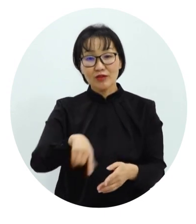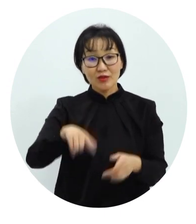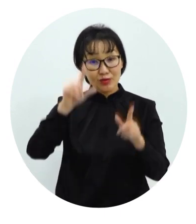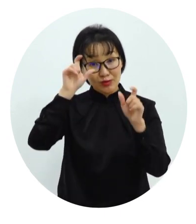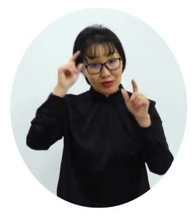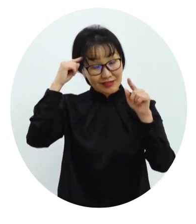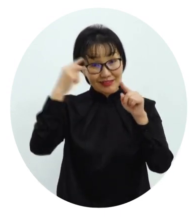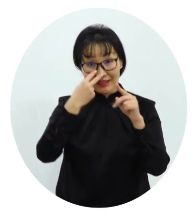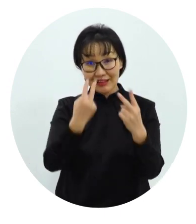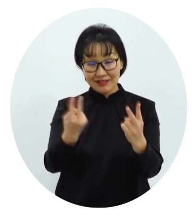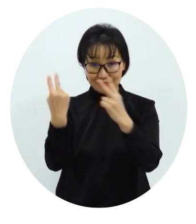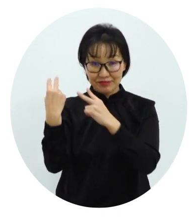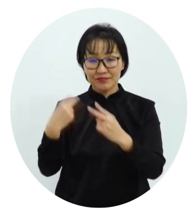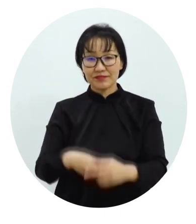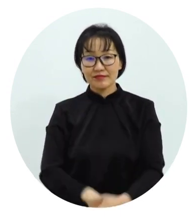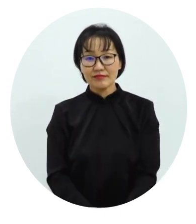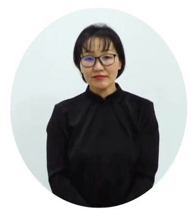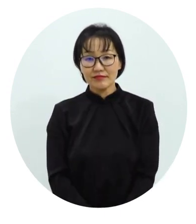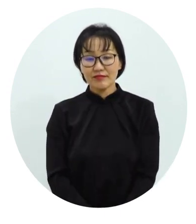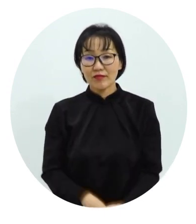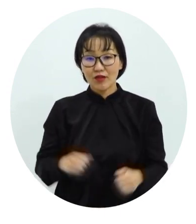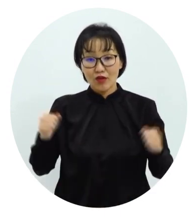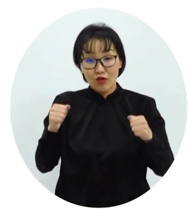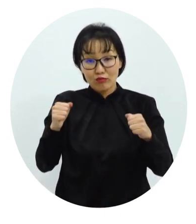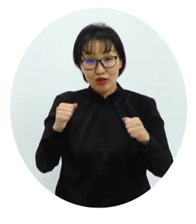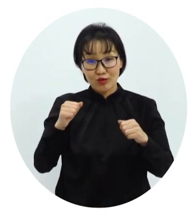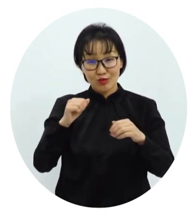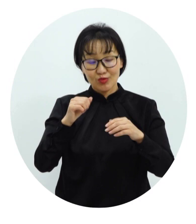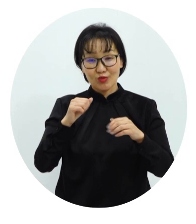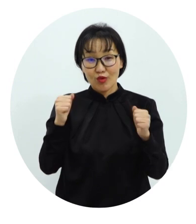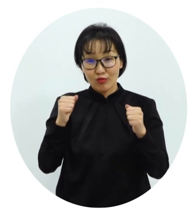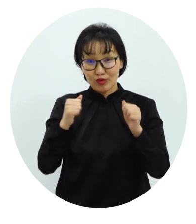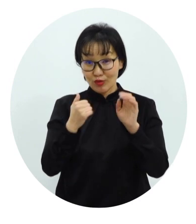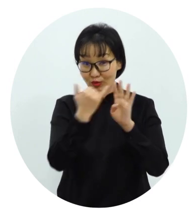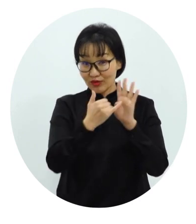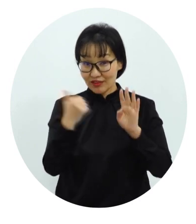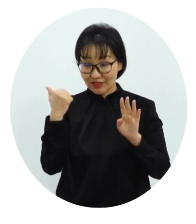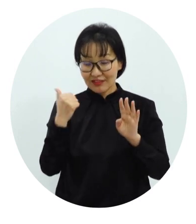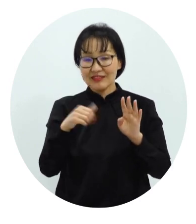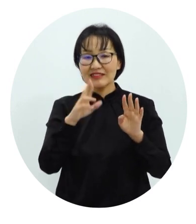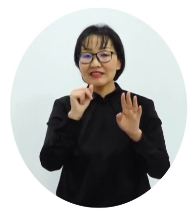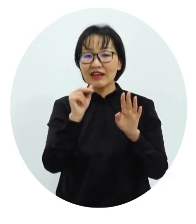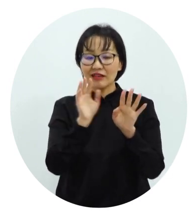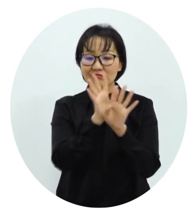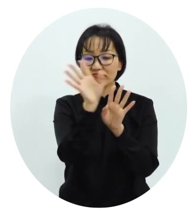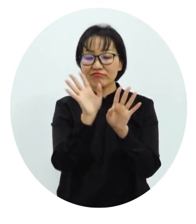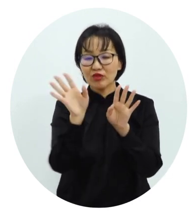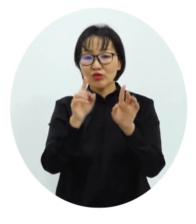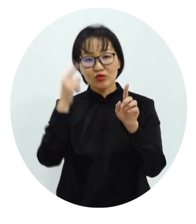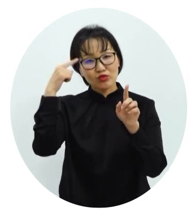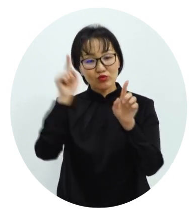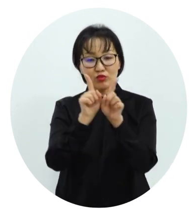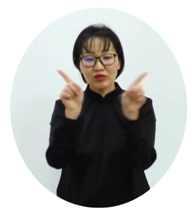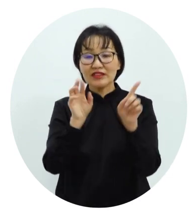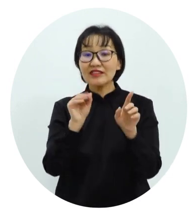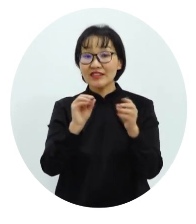байгаа. За голд нь өвлийнхэн зургийг байрлуулж. За өвлийг яаж зурглалаар илэрхийлсэн хүүхдийн зургийг багш